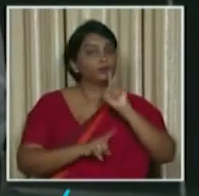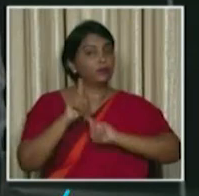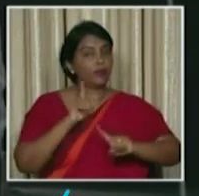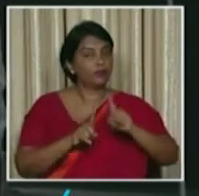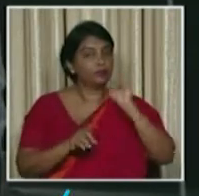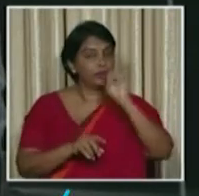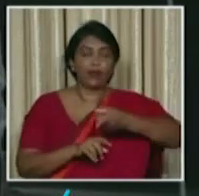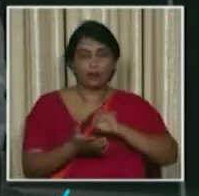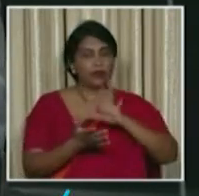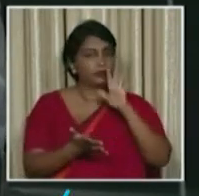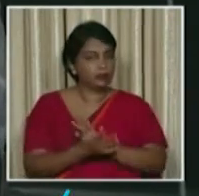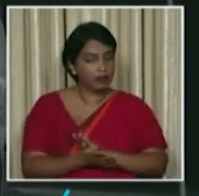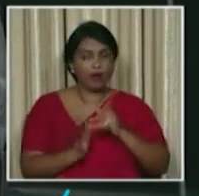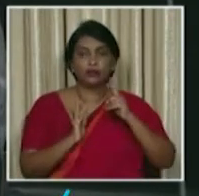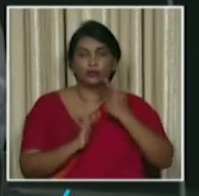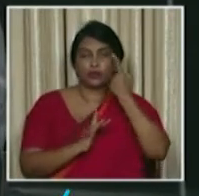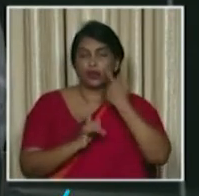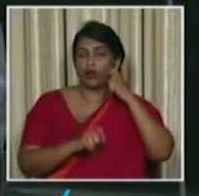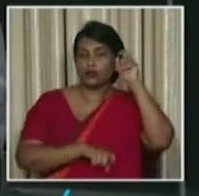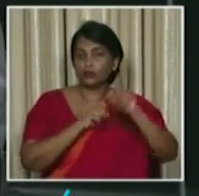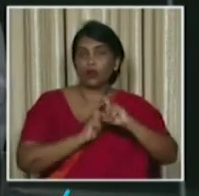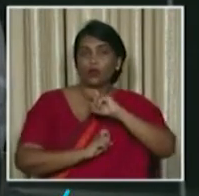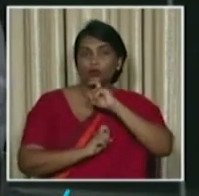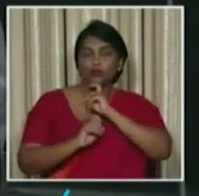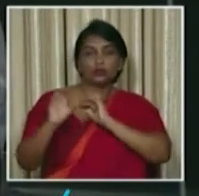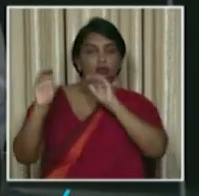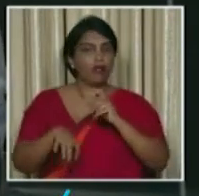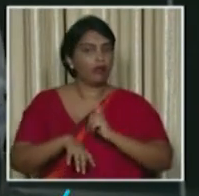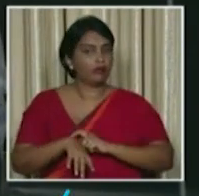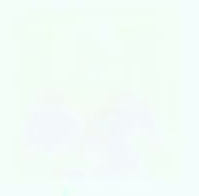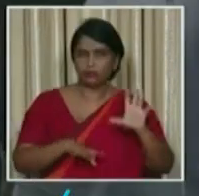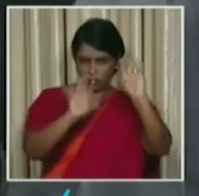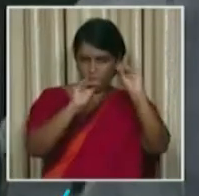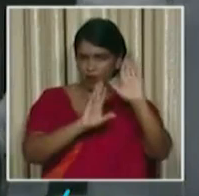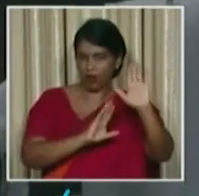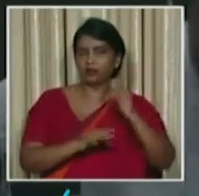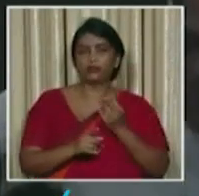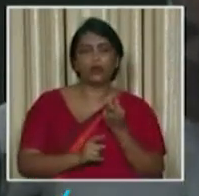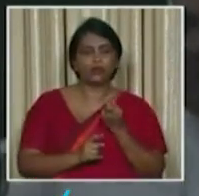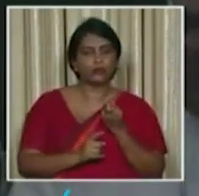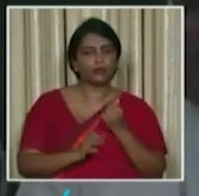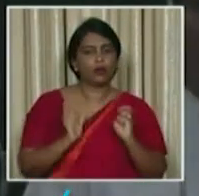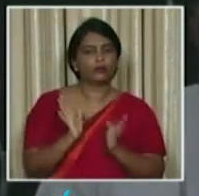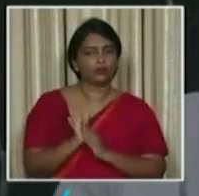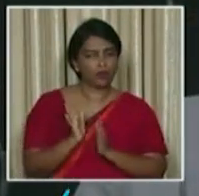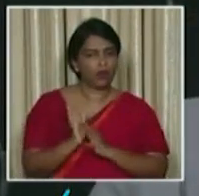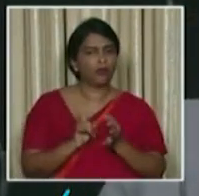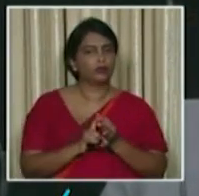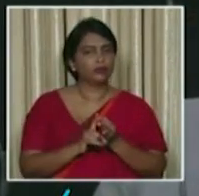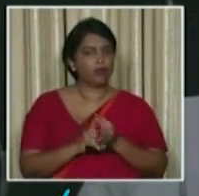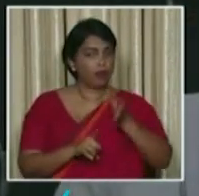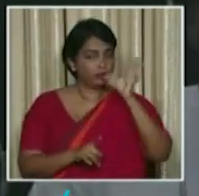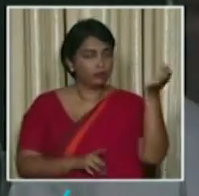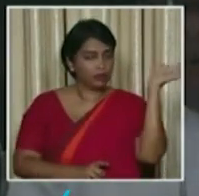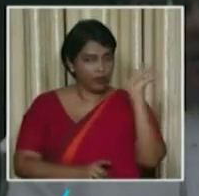පාර්ලිමේන්තුවට දාලා සම්මත කරා කියලා අහිංසක මිනිස්සුන්ට උසාවියට යන්න තියෙන අවස්ථාව නැති කරා. මුදල් කාර්ක සභාවේ සභාපතිවරයා පත්